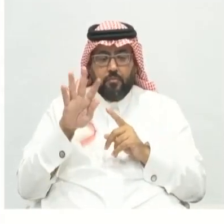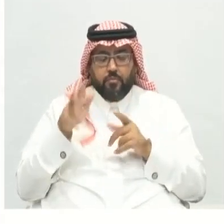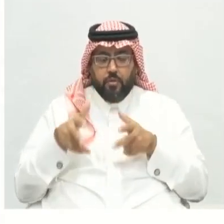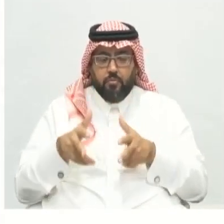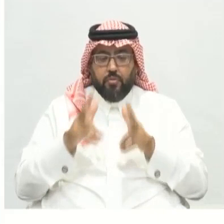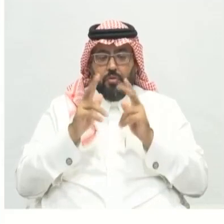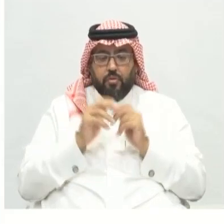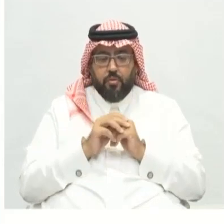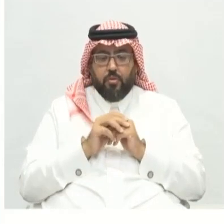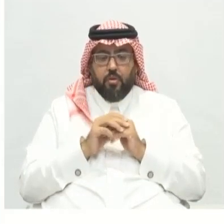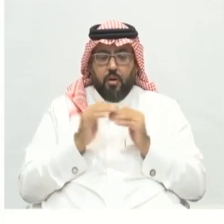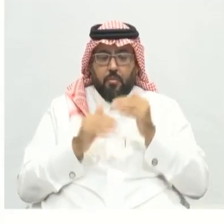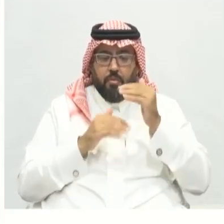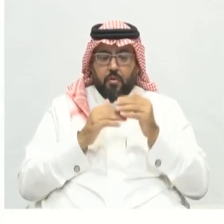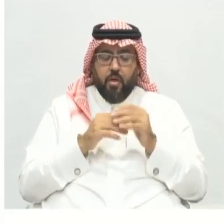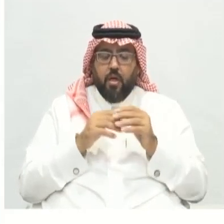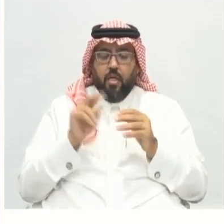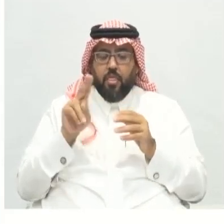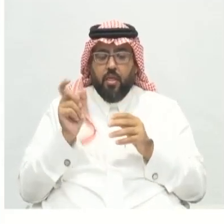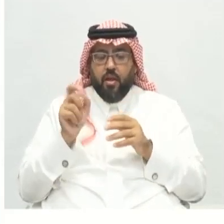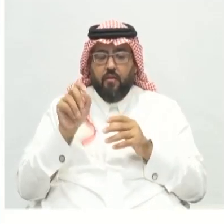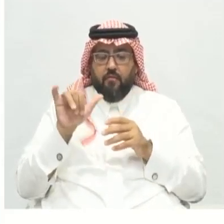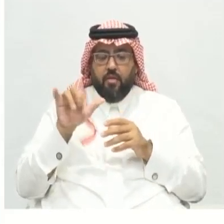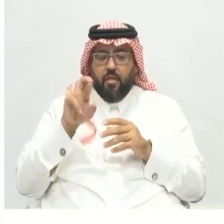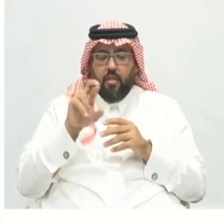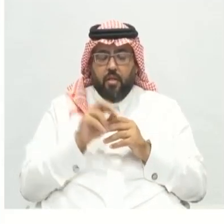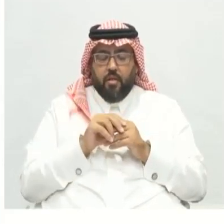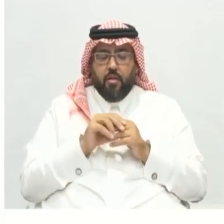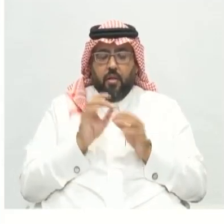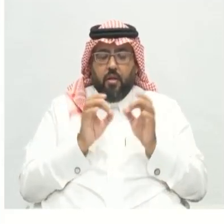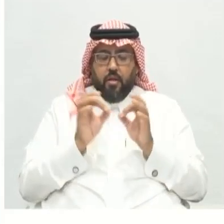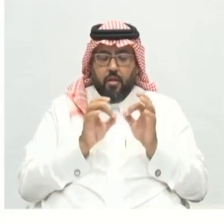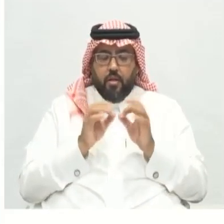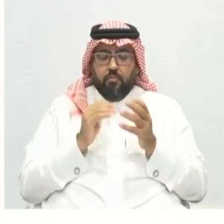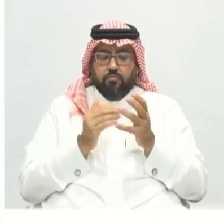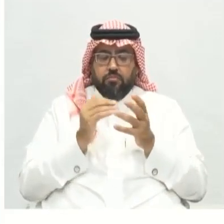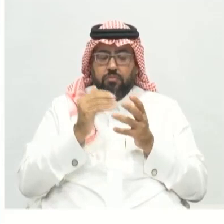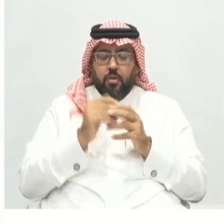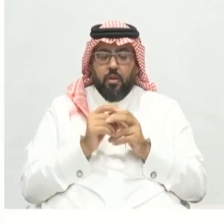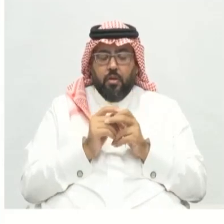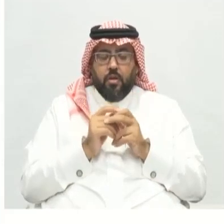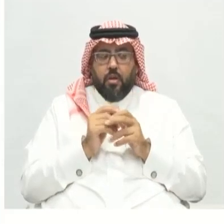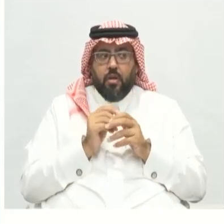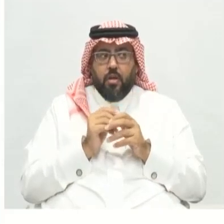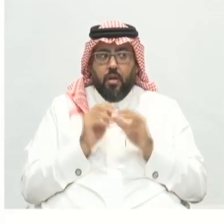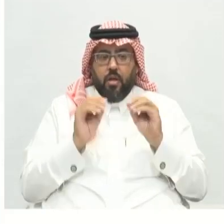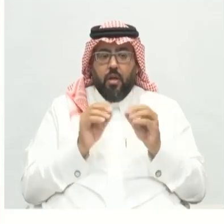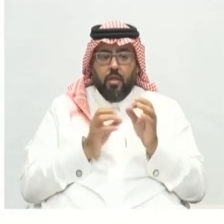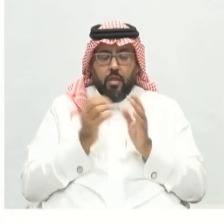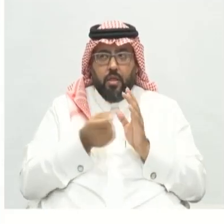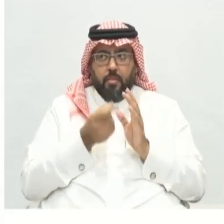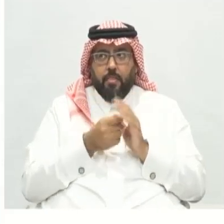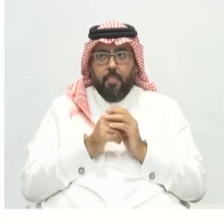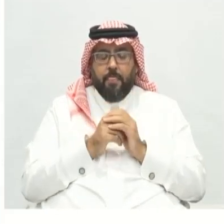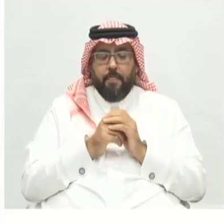التخطيط تاتي مرحله التنفيذ مرحله التنفيذ يتم فيها وضع خطه المشروع قيد التنفيذ ما تم التخطيط